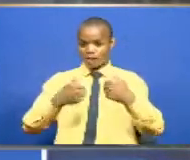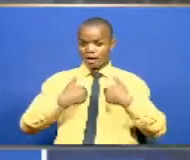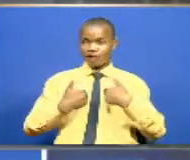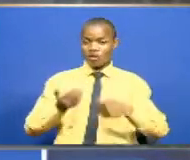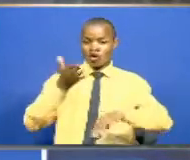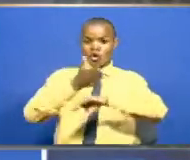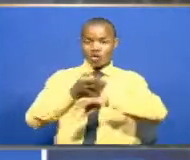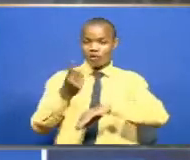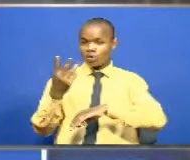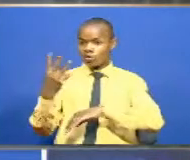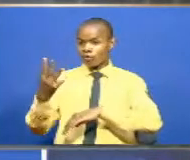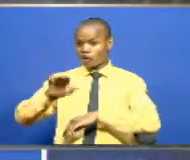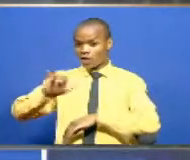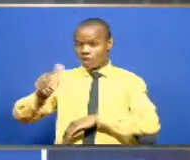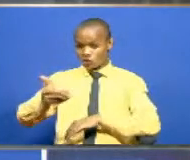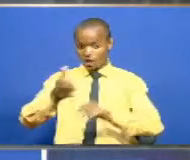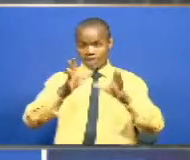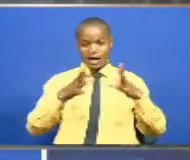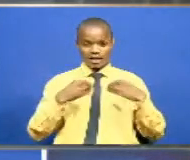ya 24